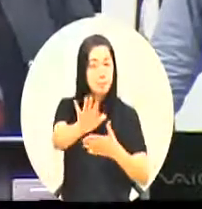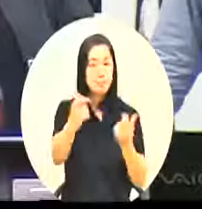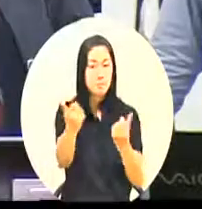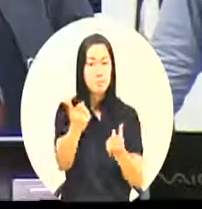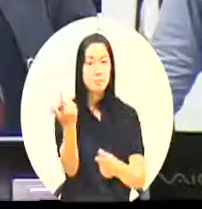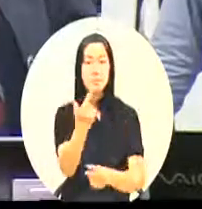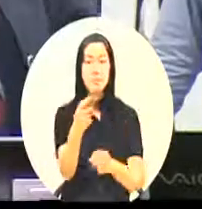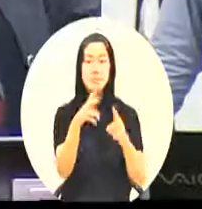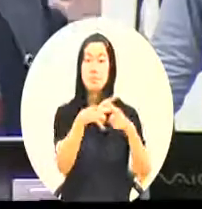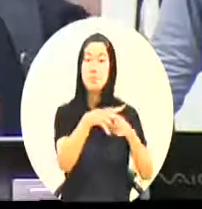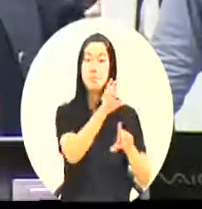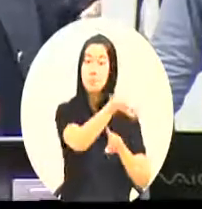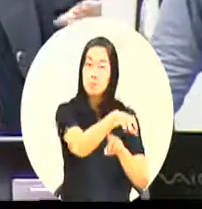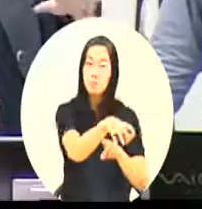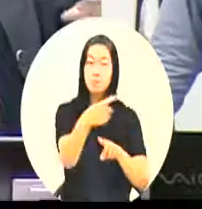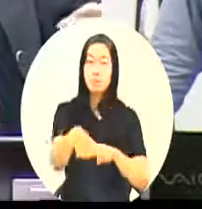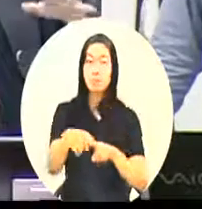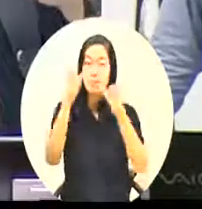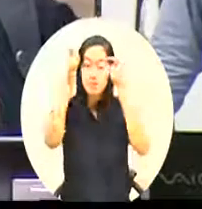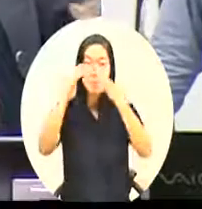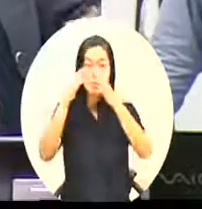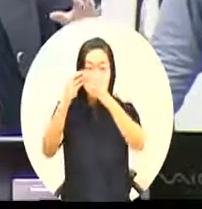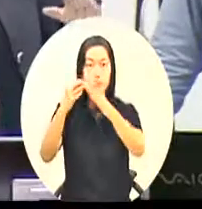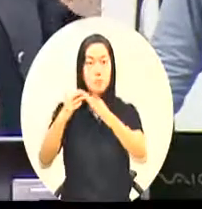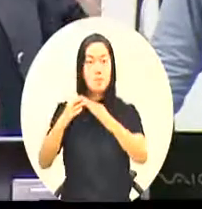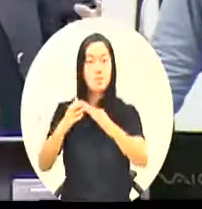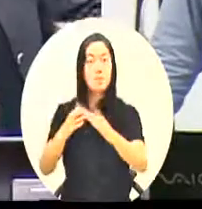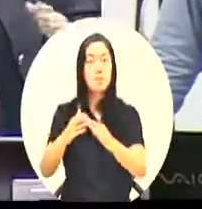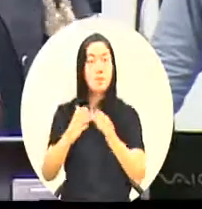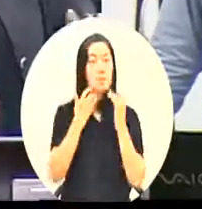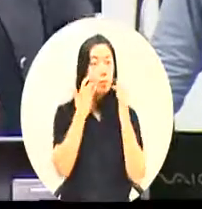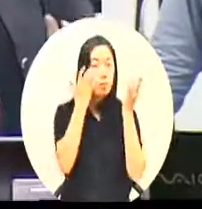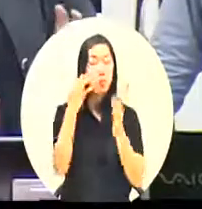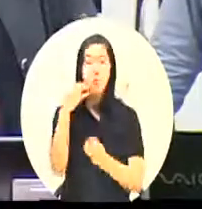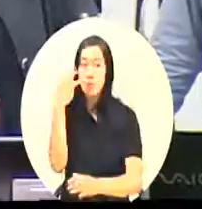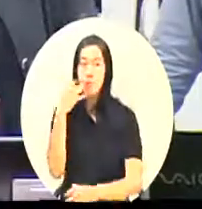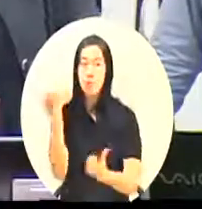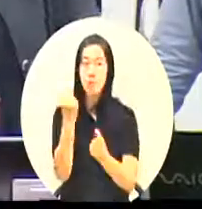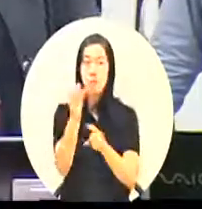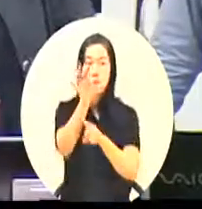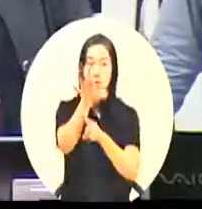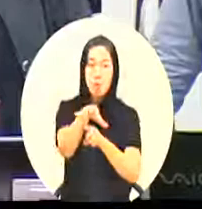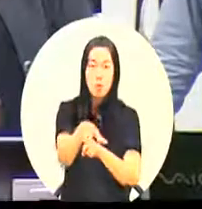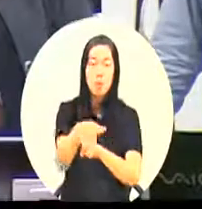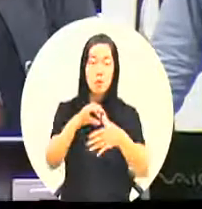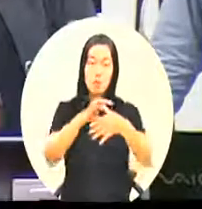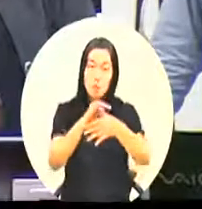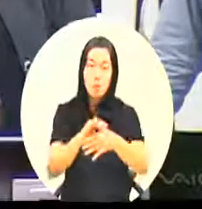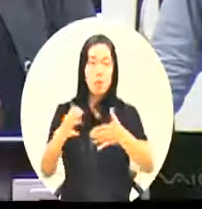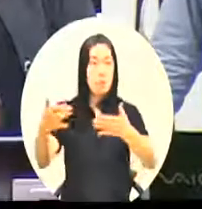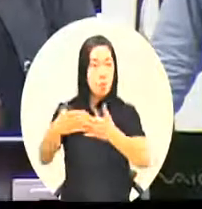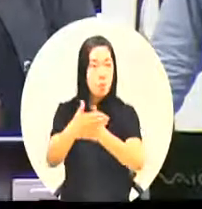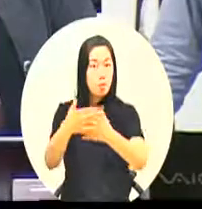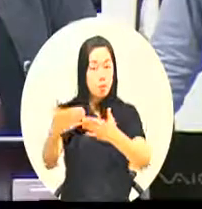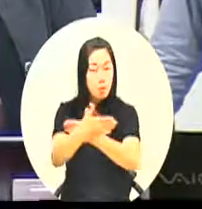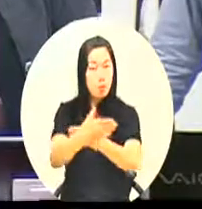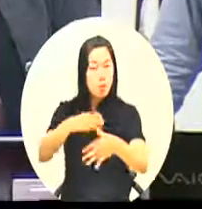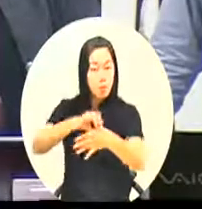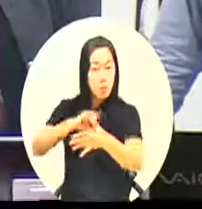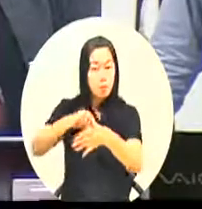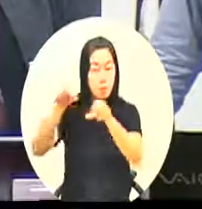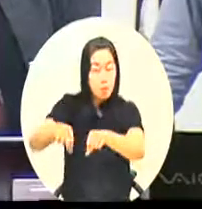跟小农还有高雄市所有蔬菜包括农渔肉等等这些的一个基本的企